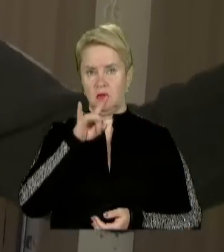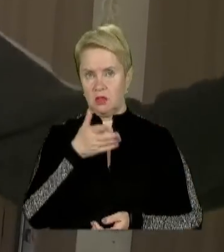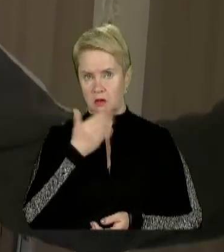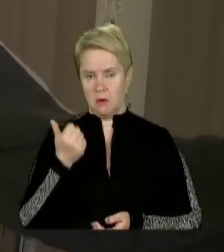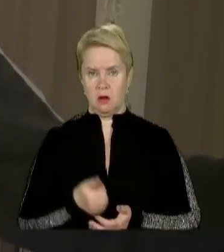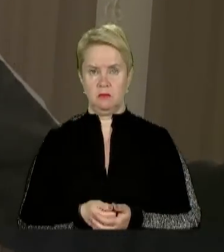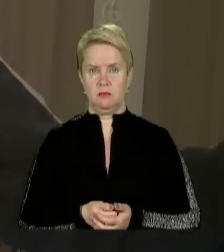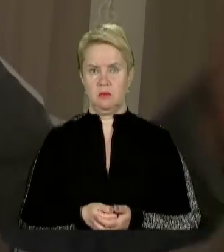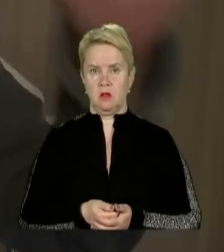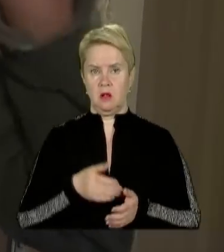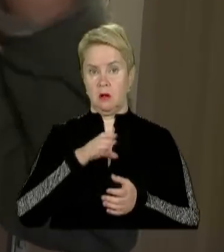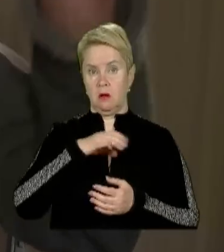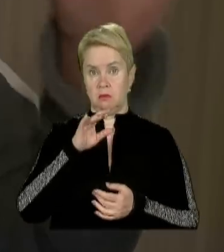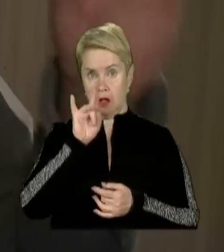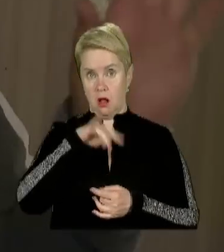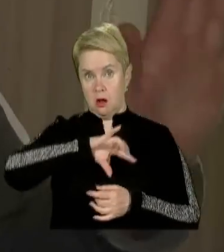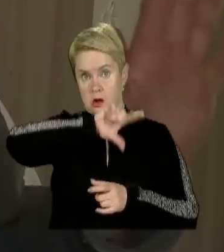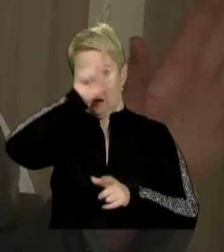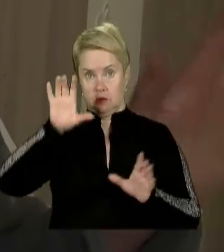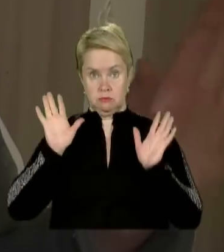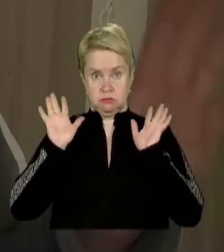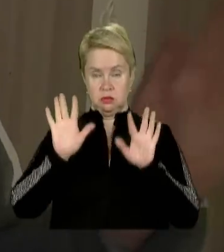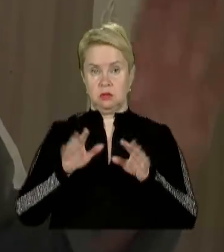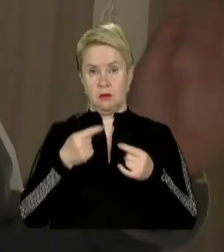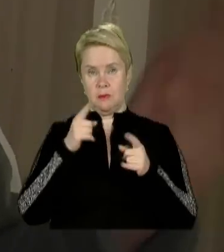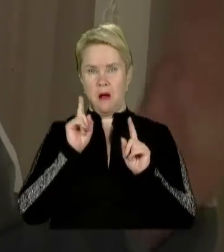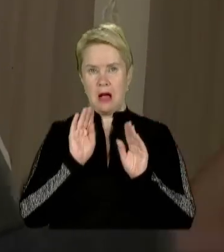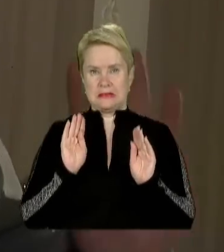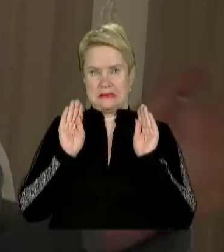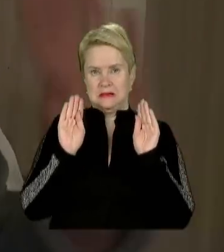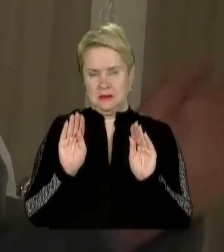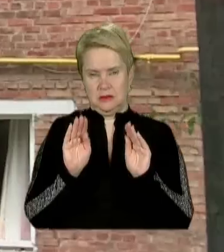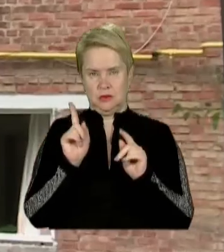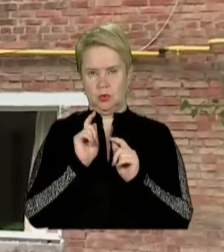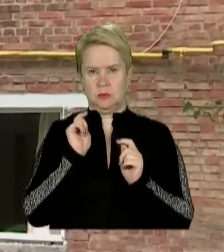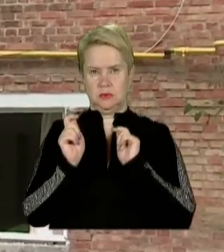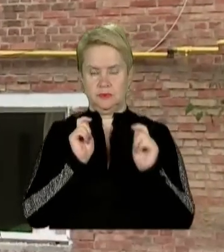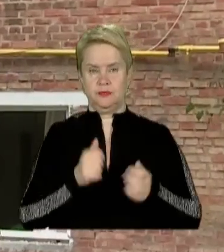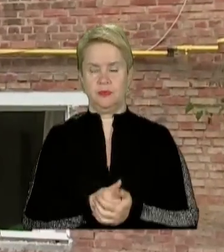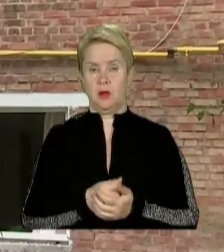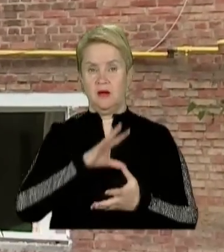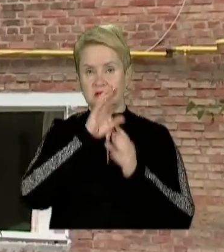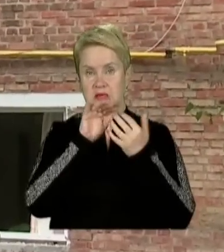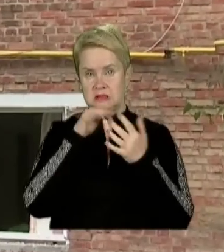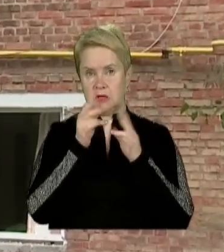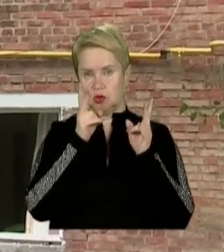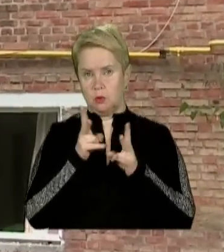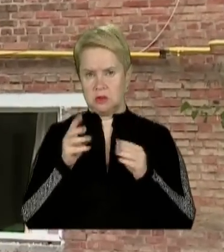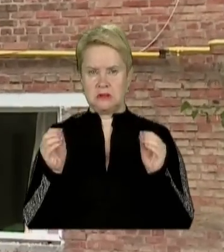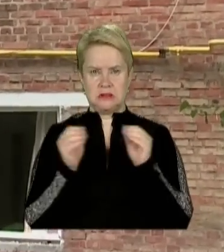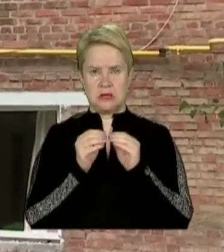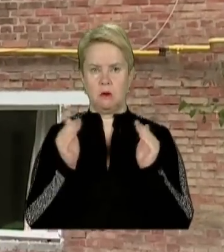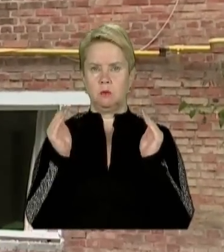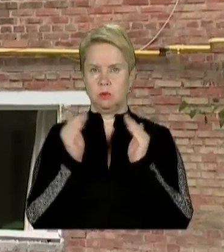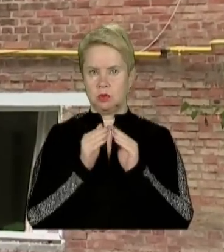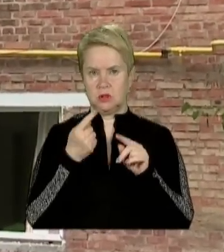з лудками повиносили. Це ми так їх просто наживили, поставляли, щоб забити. Загалом у селищі пошкоджено з десяток